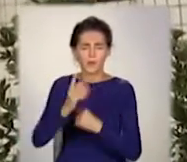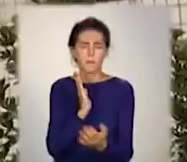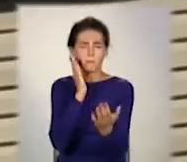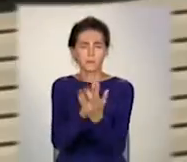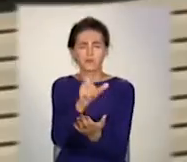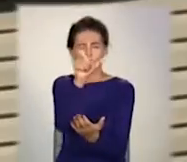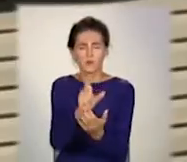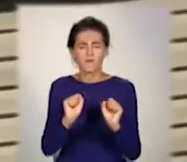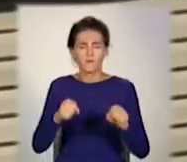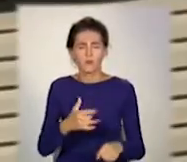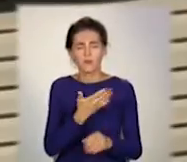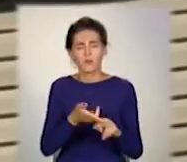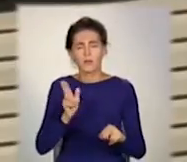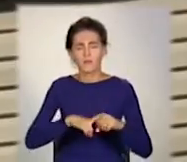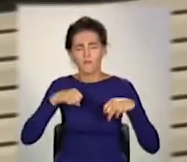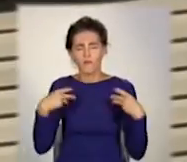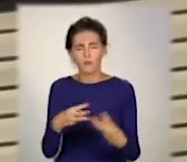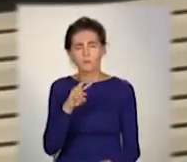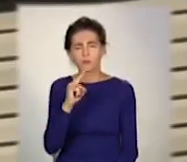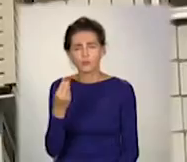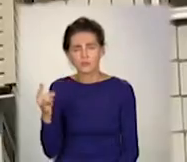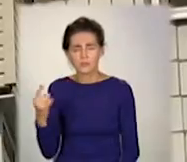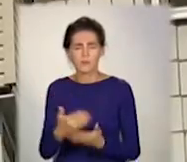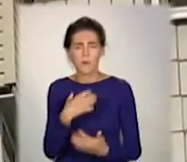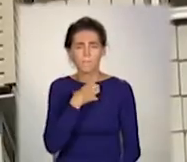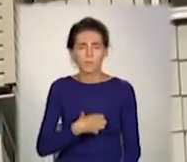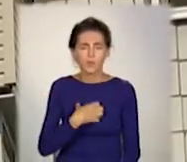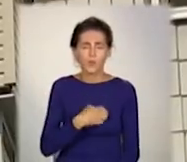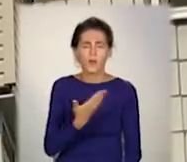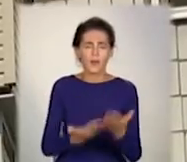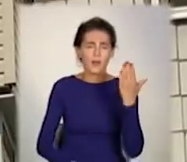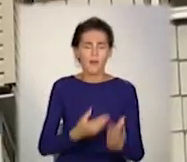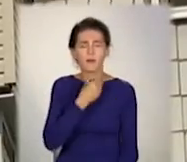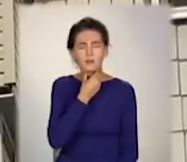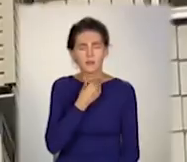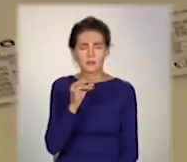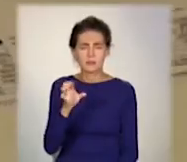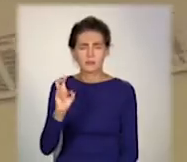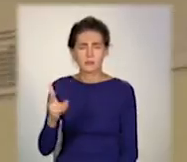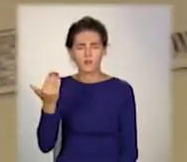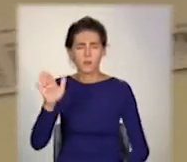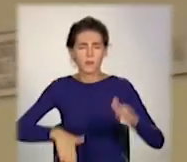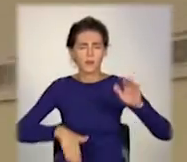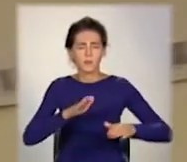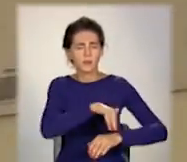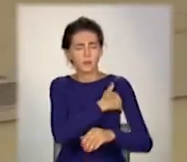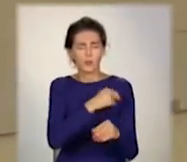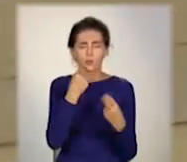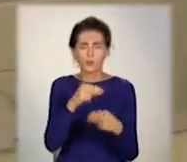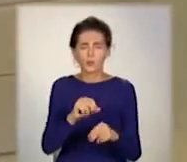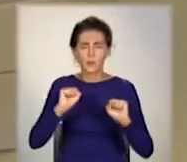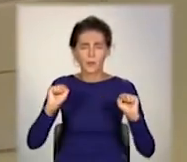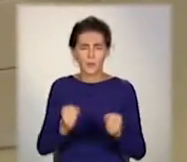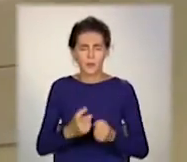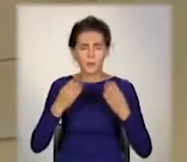може бути запалення м'язів, бронхіт або ангіна, кажуть медики. Ще один ризик для здоров'я – перепад температури. Краще спочатку